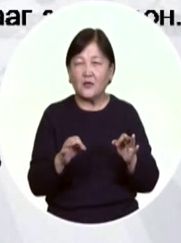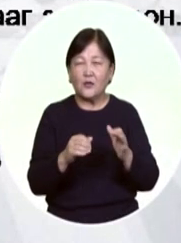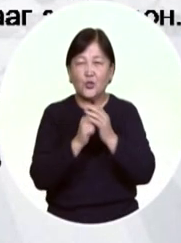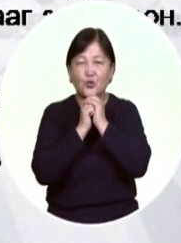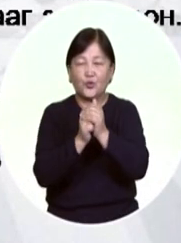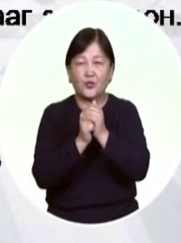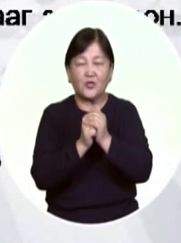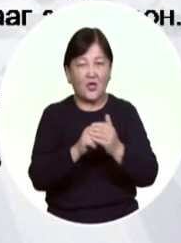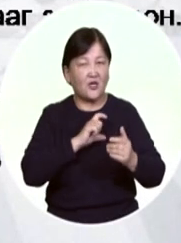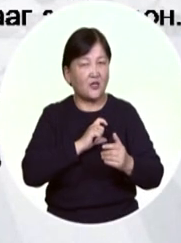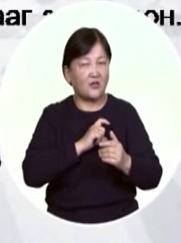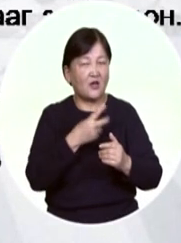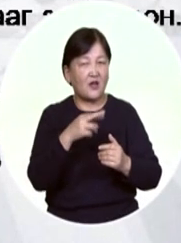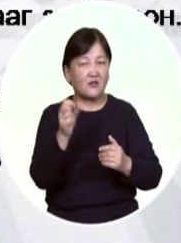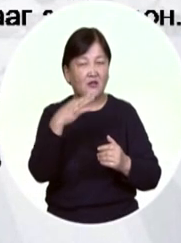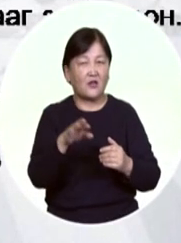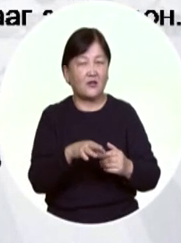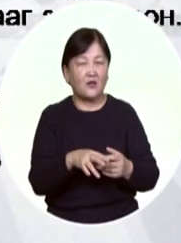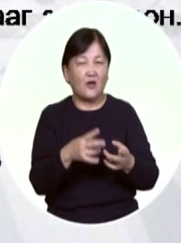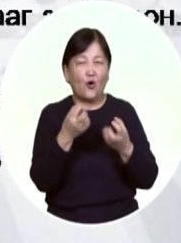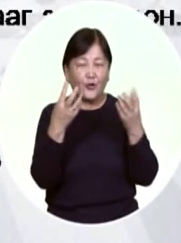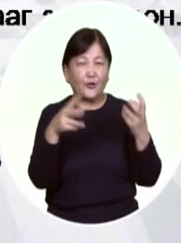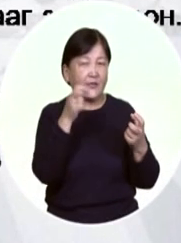халдаад нөлөө бүхий лам нарыг бариуслаад сүм